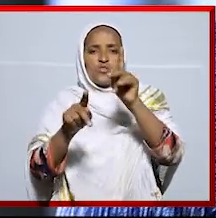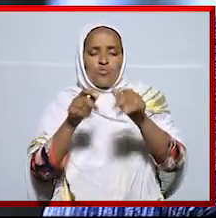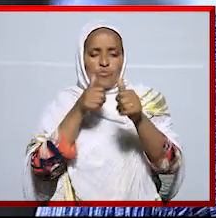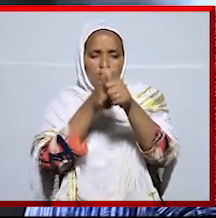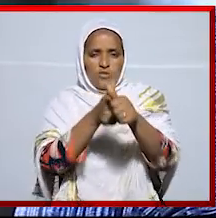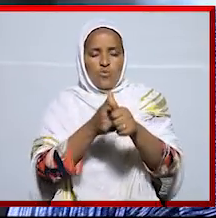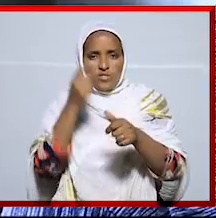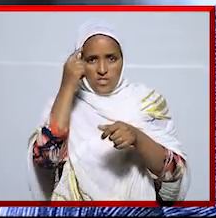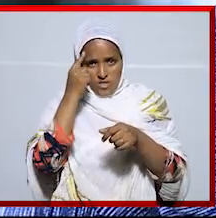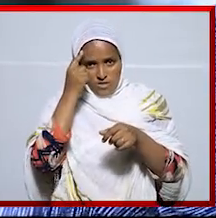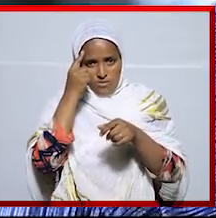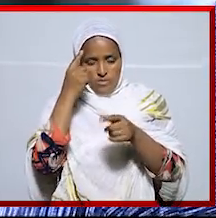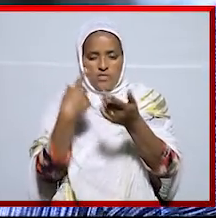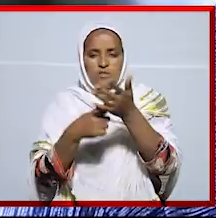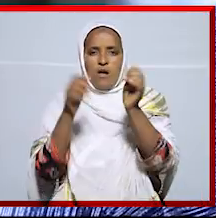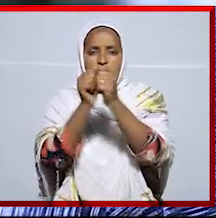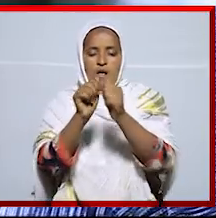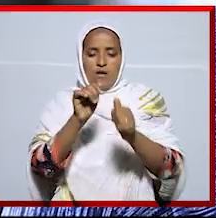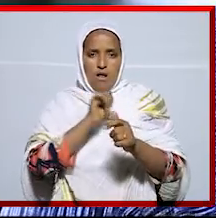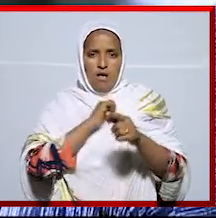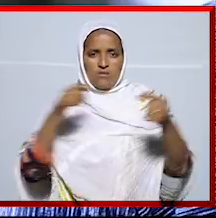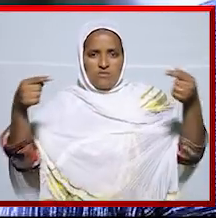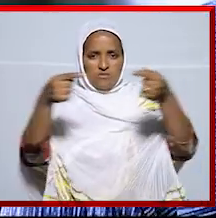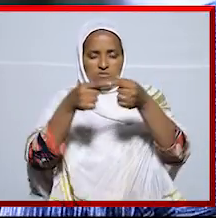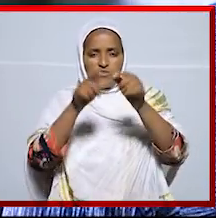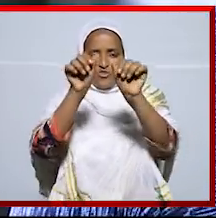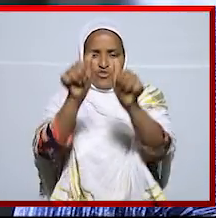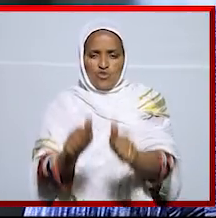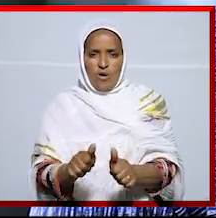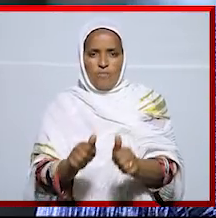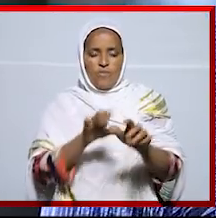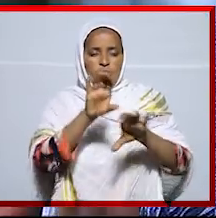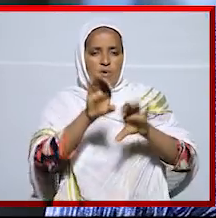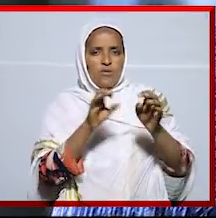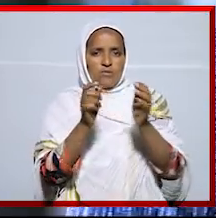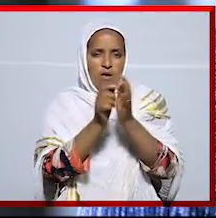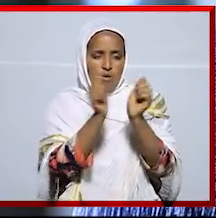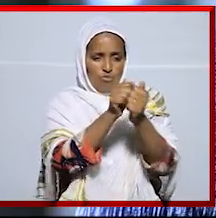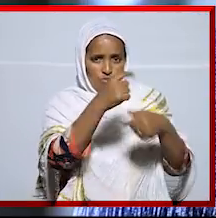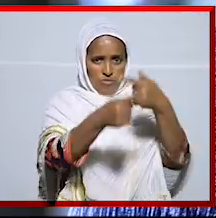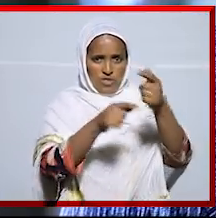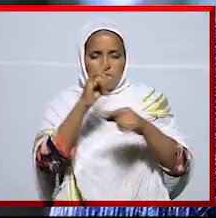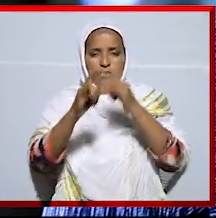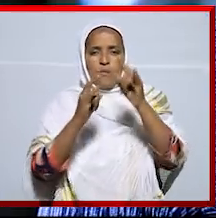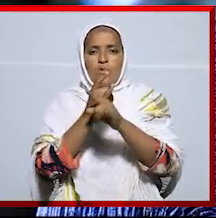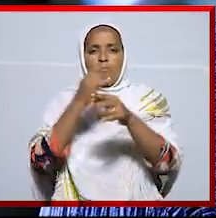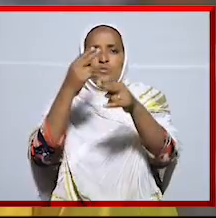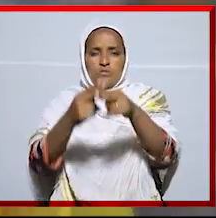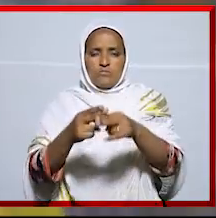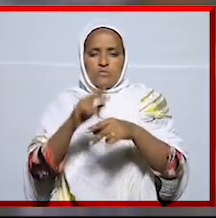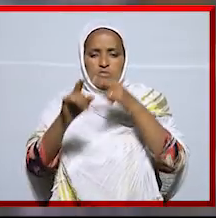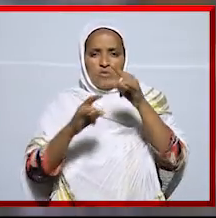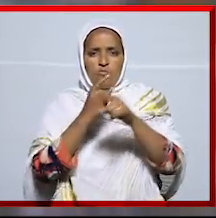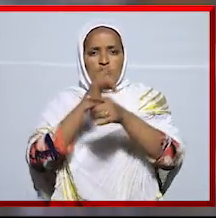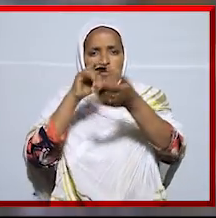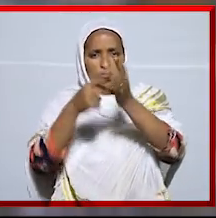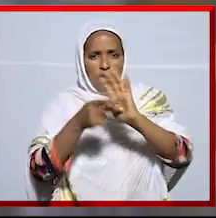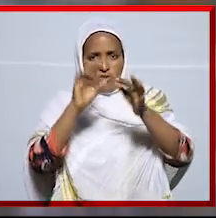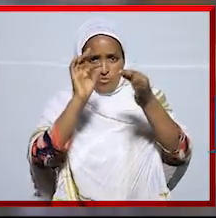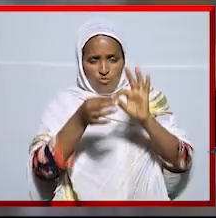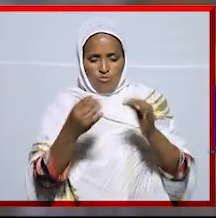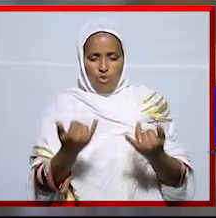ማህበረሰቡ የሚከተለውን አስተሳሰብ ከዛ ጋር ራስን ሼፕ በማድረግ አብሮ መሄድ ለኔ ዘመናዊነት ነው ብዬ አስባለሁ። ዘመናዊነት